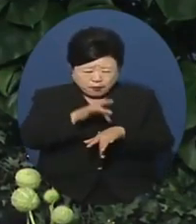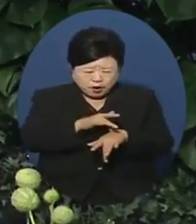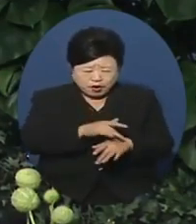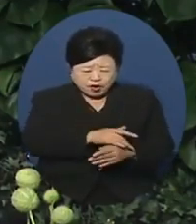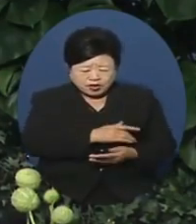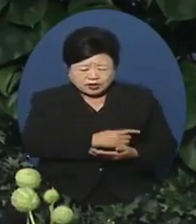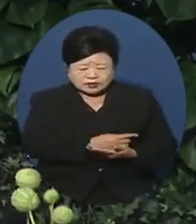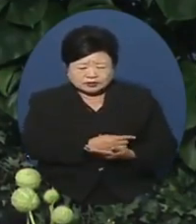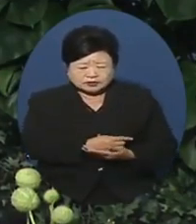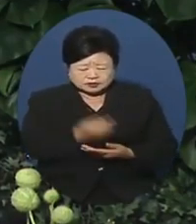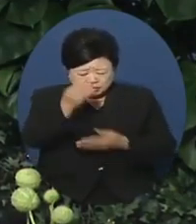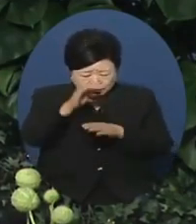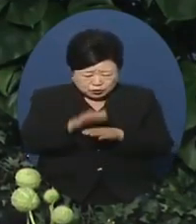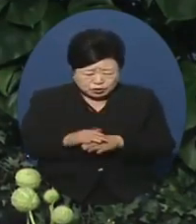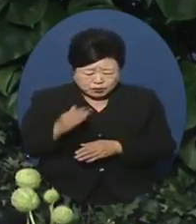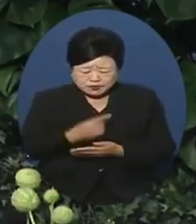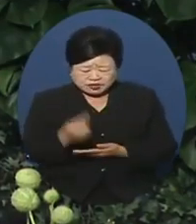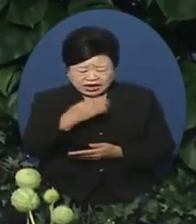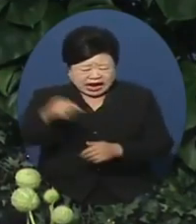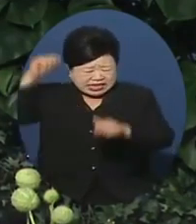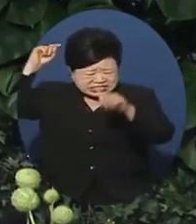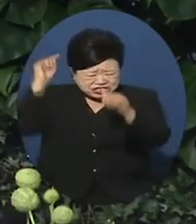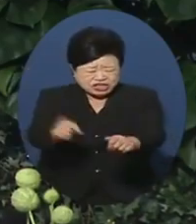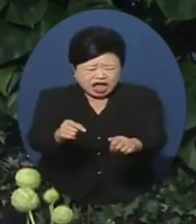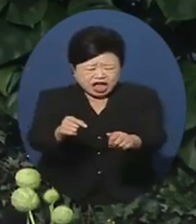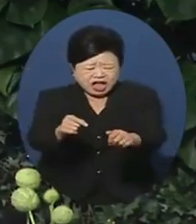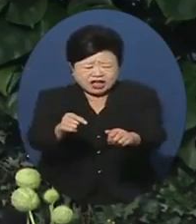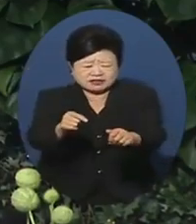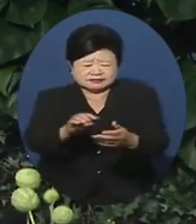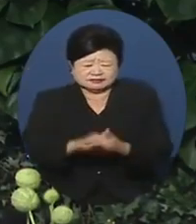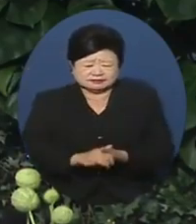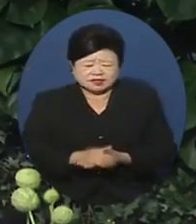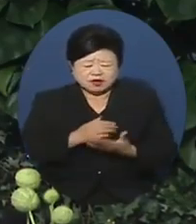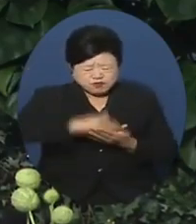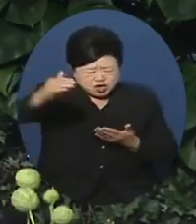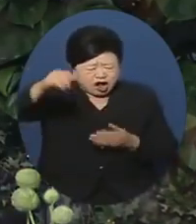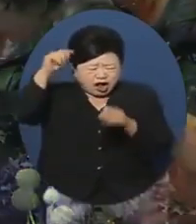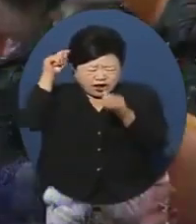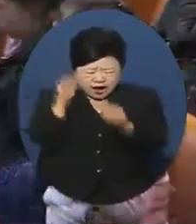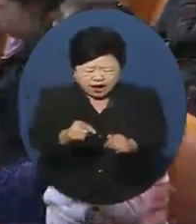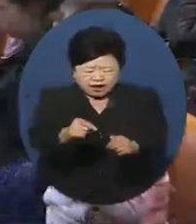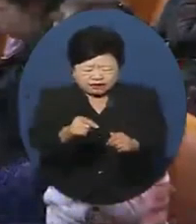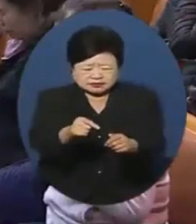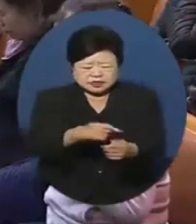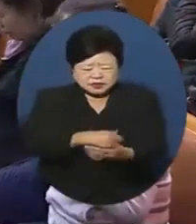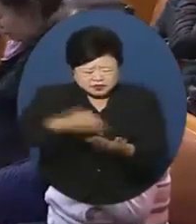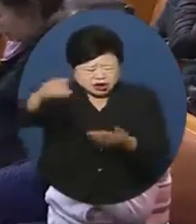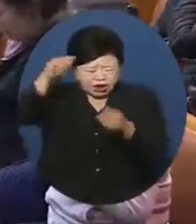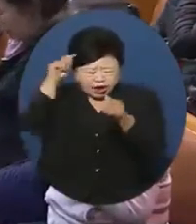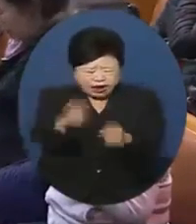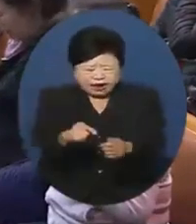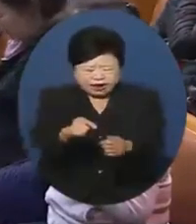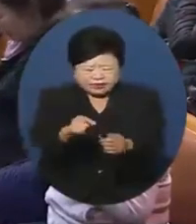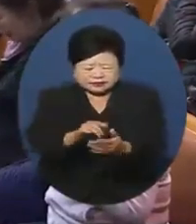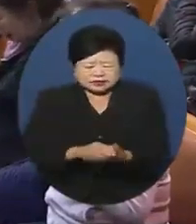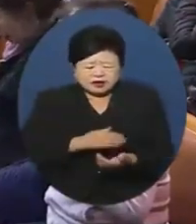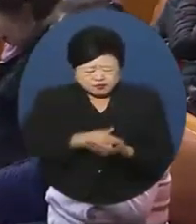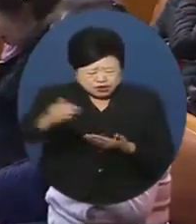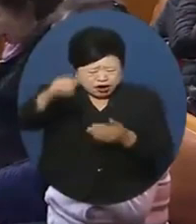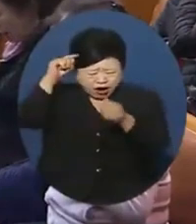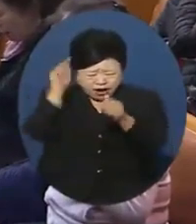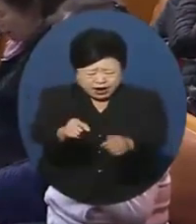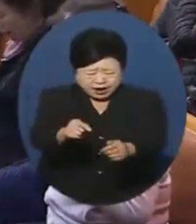질병은 우리 성도들에게서 떠나 갈지어다. 물러가라. 물러가라.